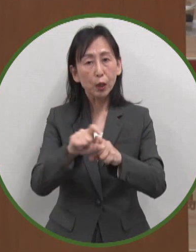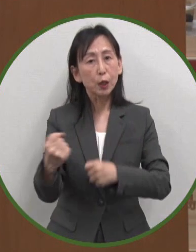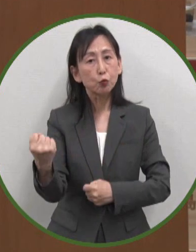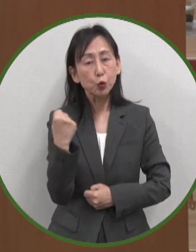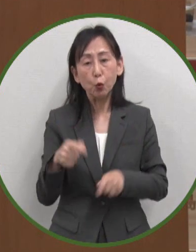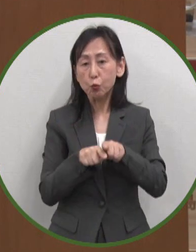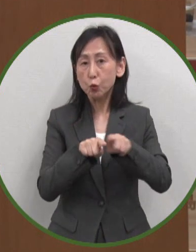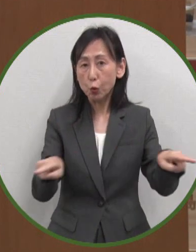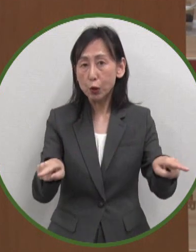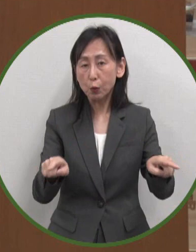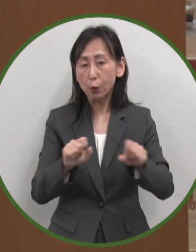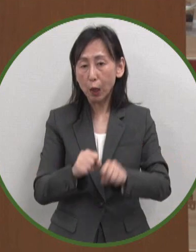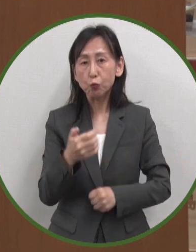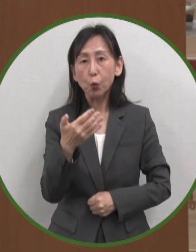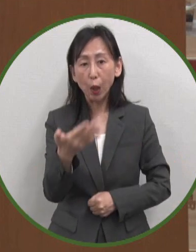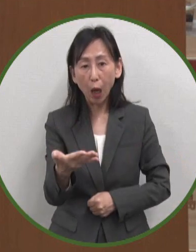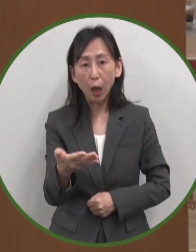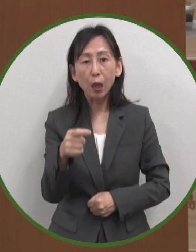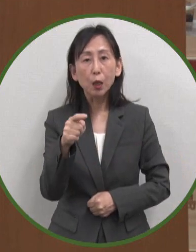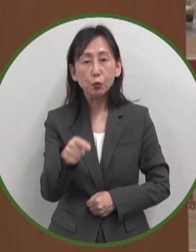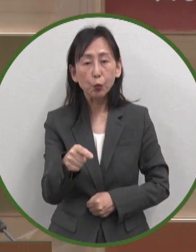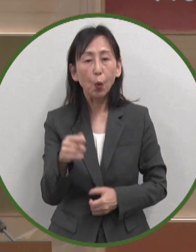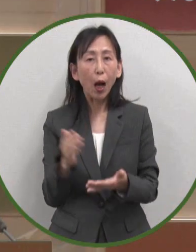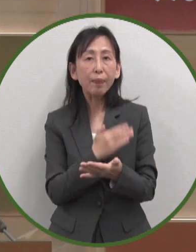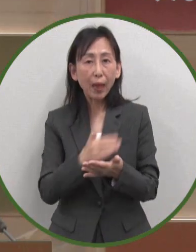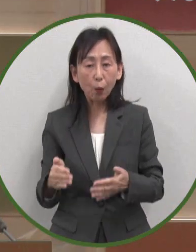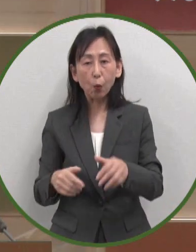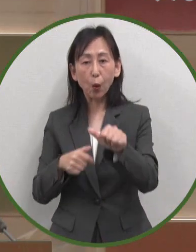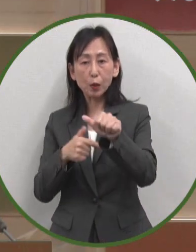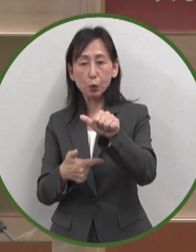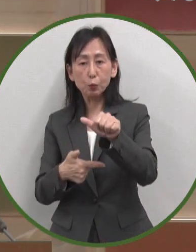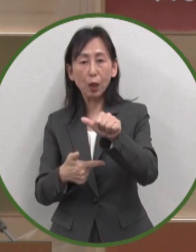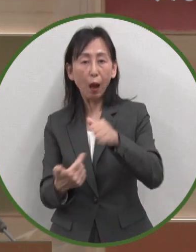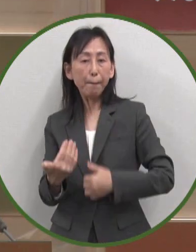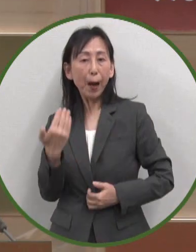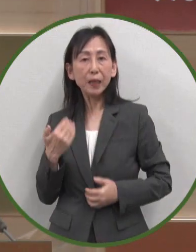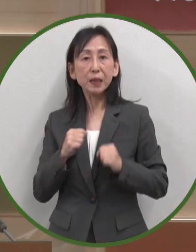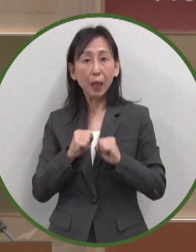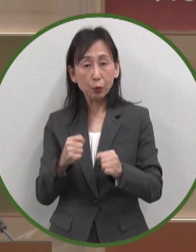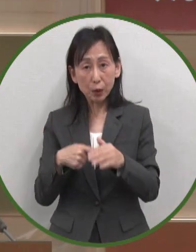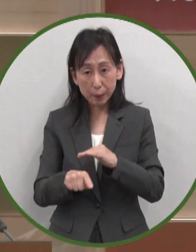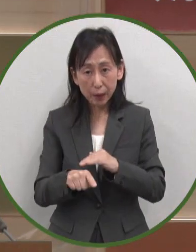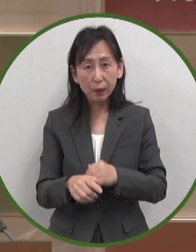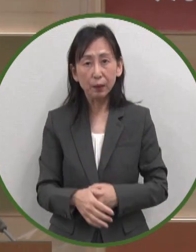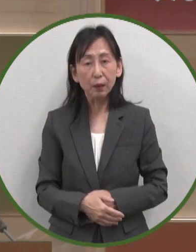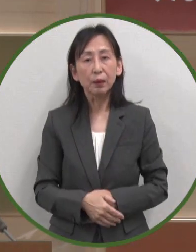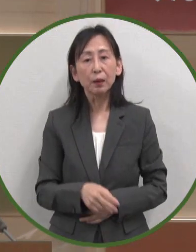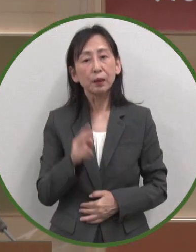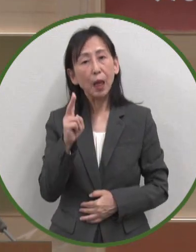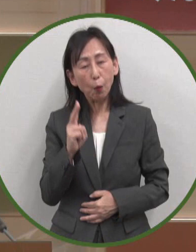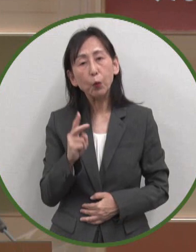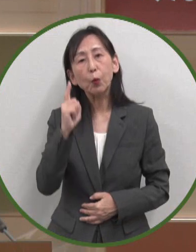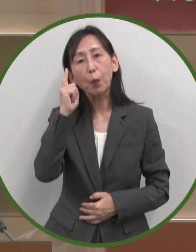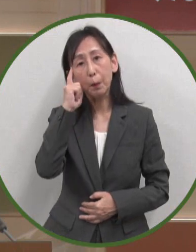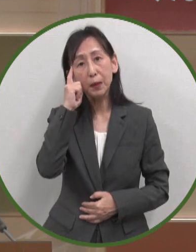を行うか、そこの判断を6日に行うという、そういう理解でよろしかったでしょうか。 そうですね、実態としてはそうなるだろうということです。